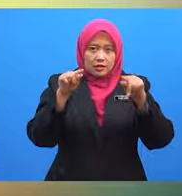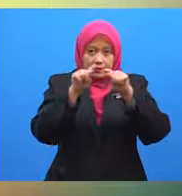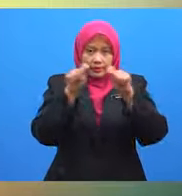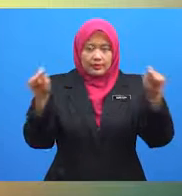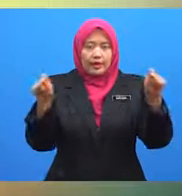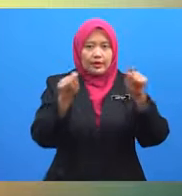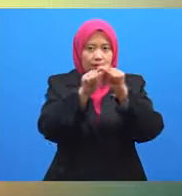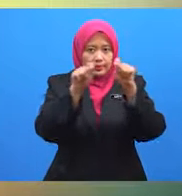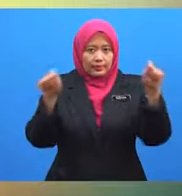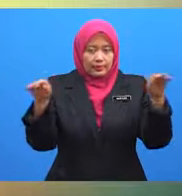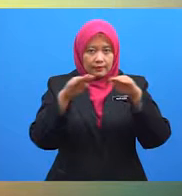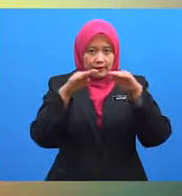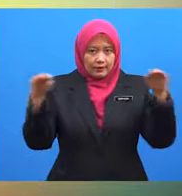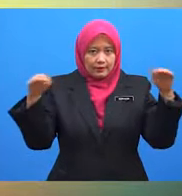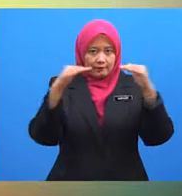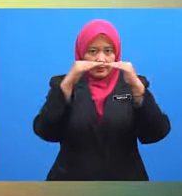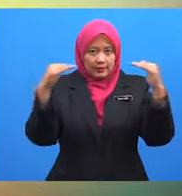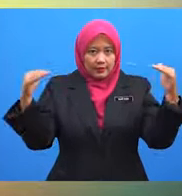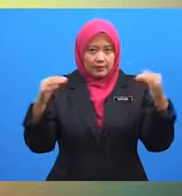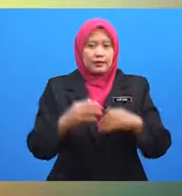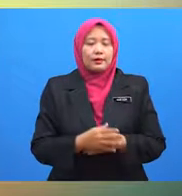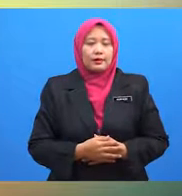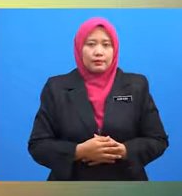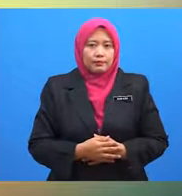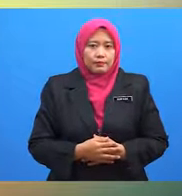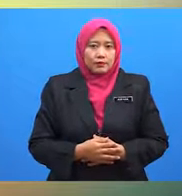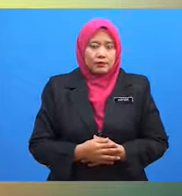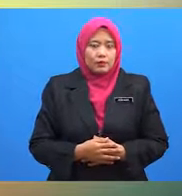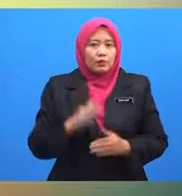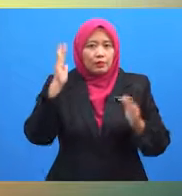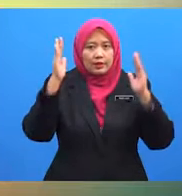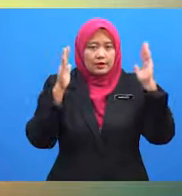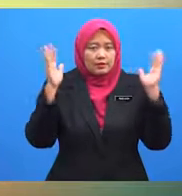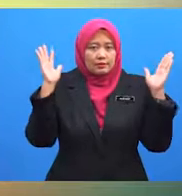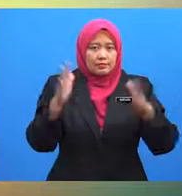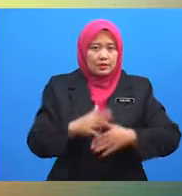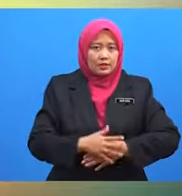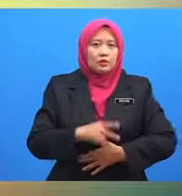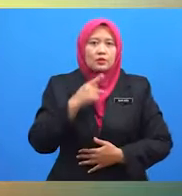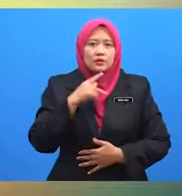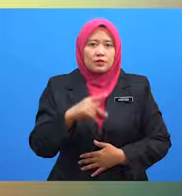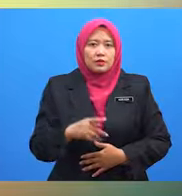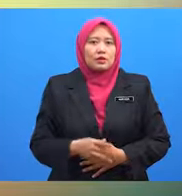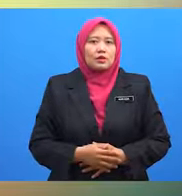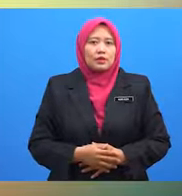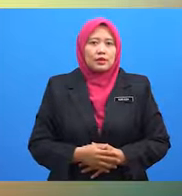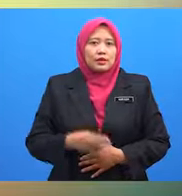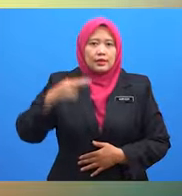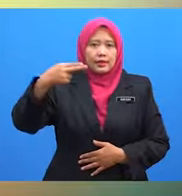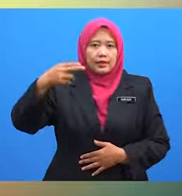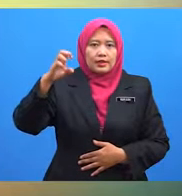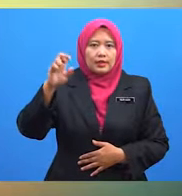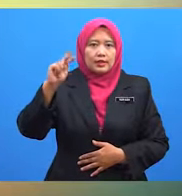Melayu Kuno. Hendrik Kem mengatakan bahawa Bahasa Melayu mengalami lima zaman,